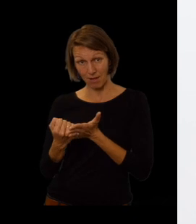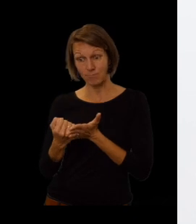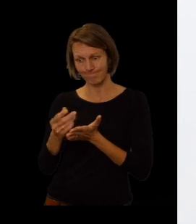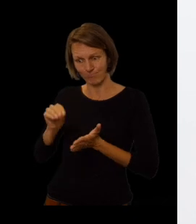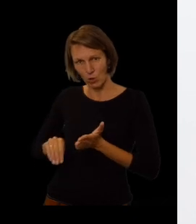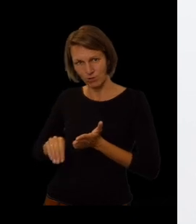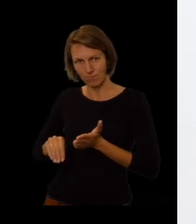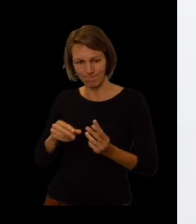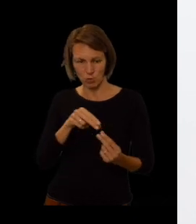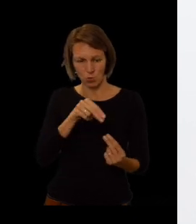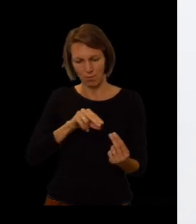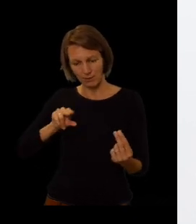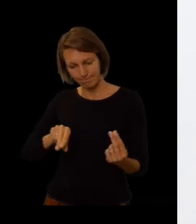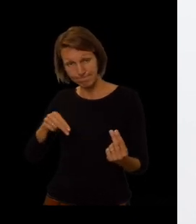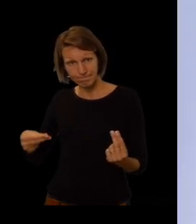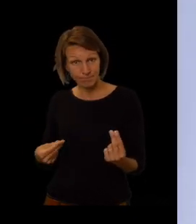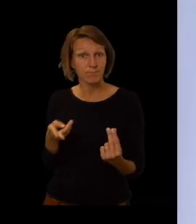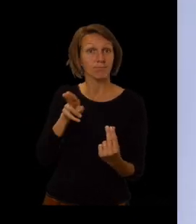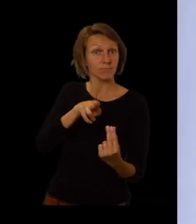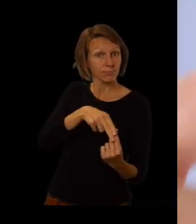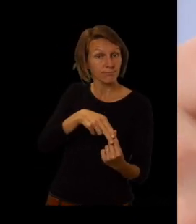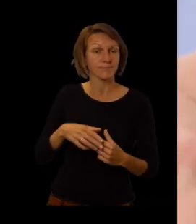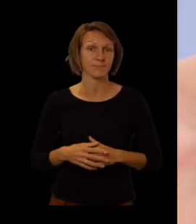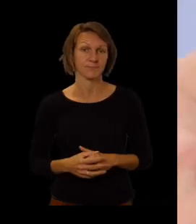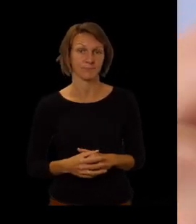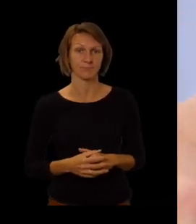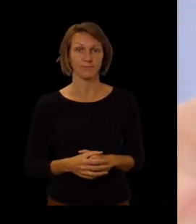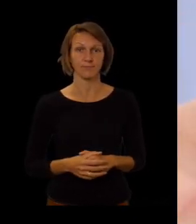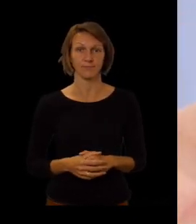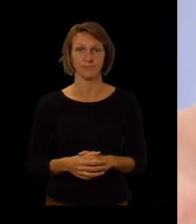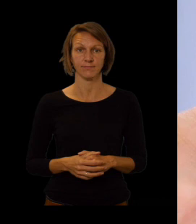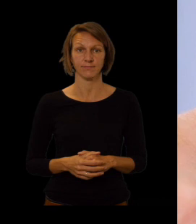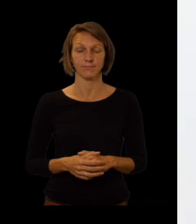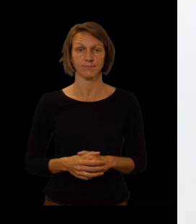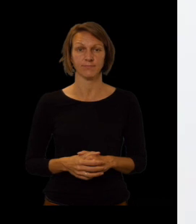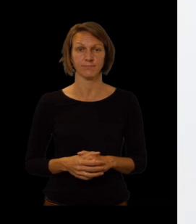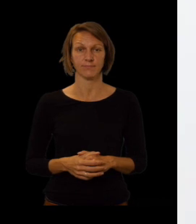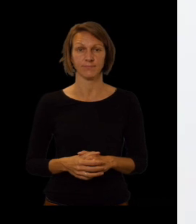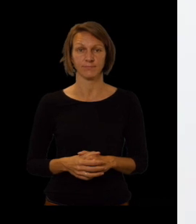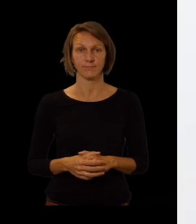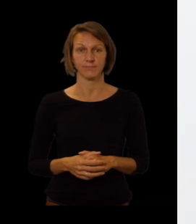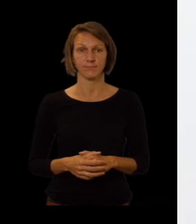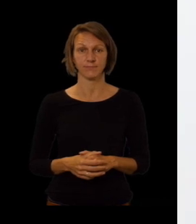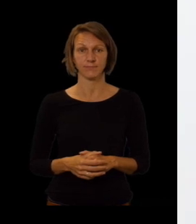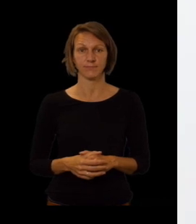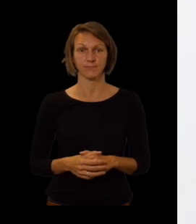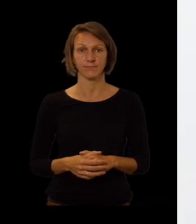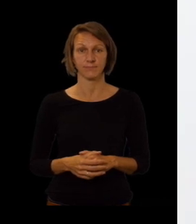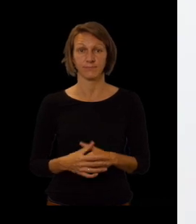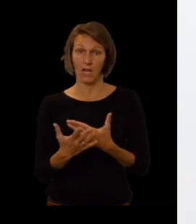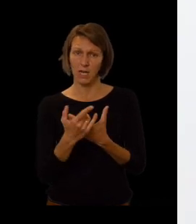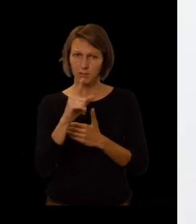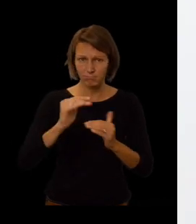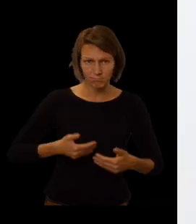avez fait le test, vous la collez sur le tube, là où il y a nom et date. Si vous n'avez pas reçu votre lettre d'invitation, ce n'est